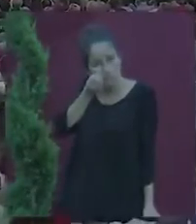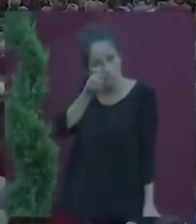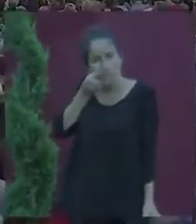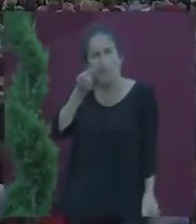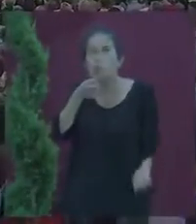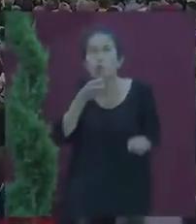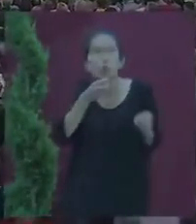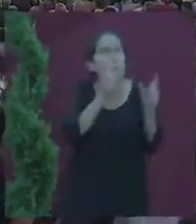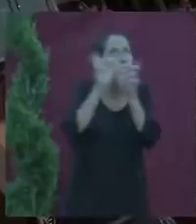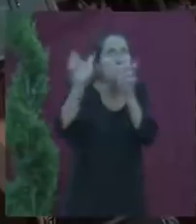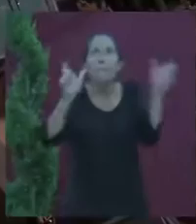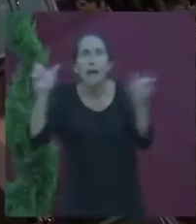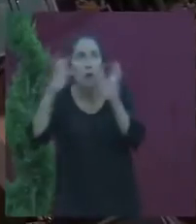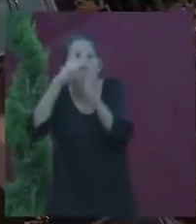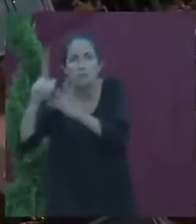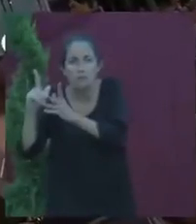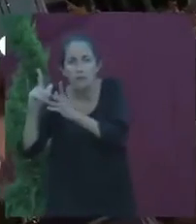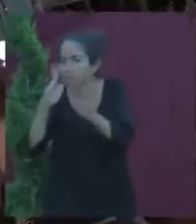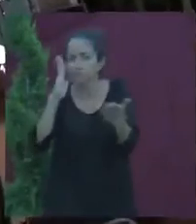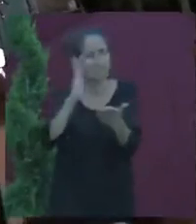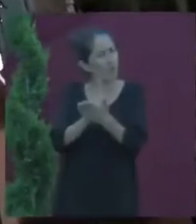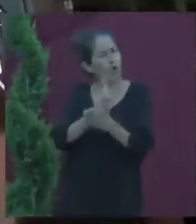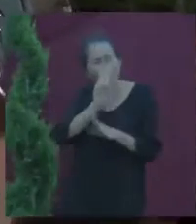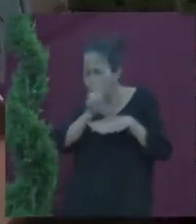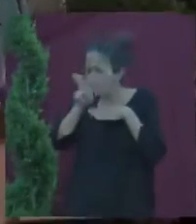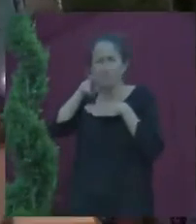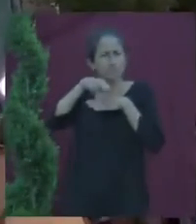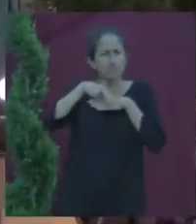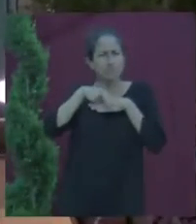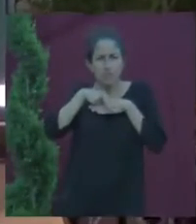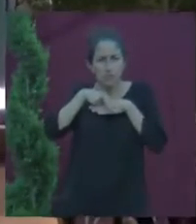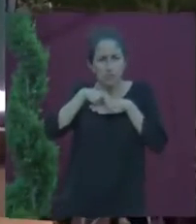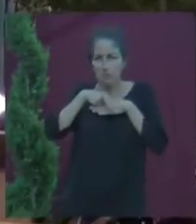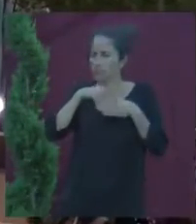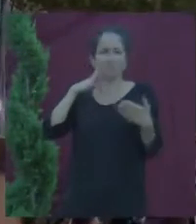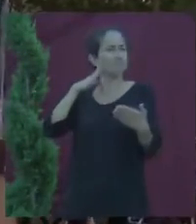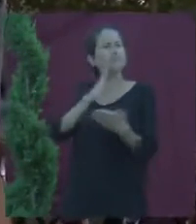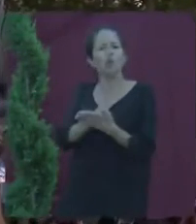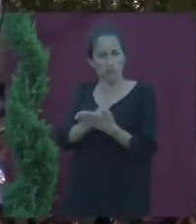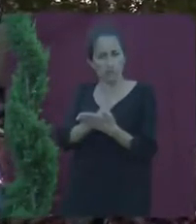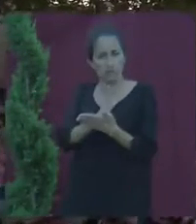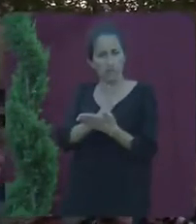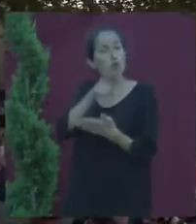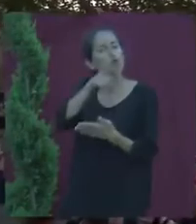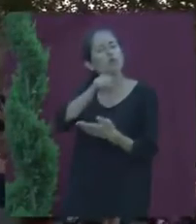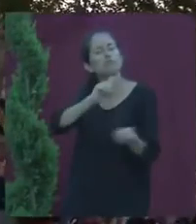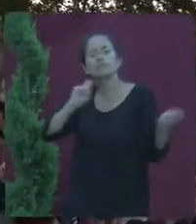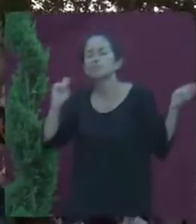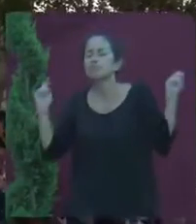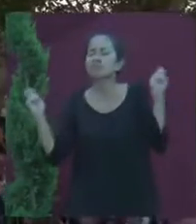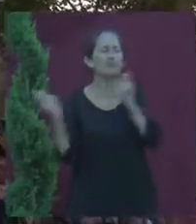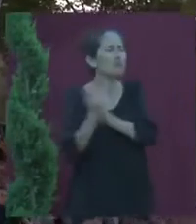Deixaràs de comptar les síl·labes, de fer-te el nus de la corbata. Seràs un